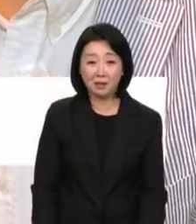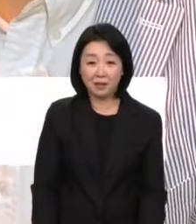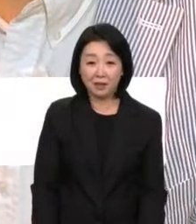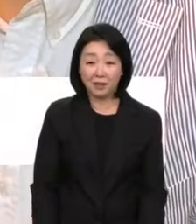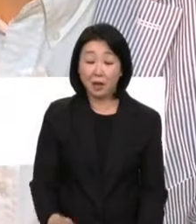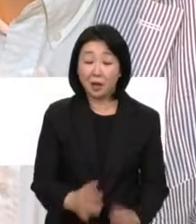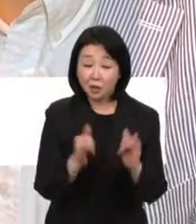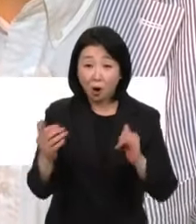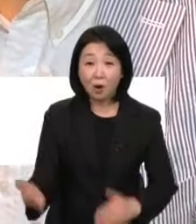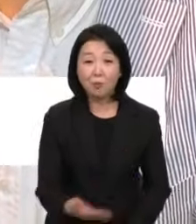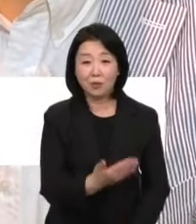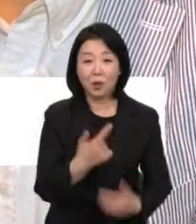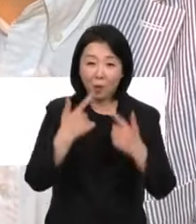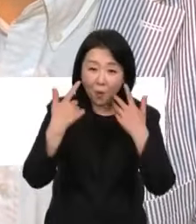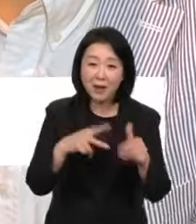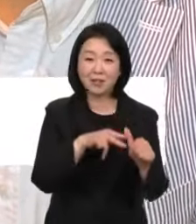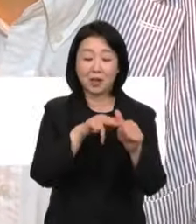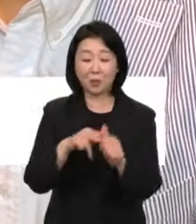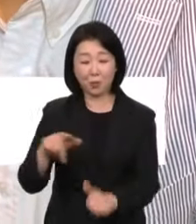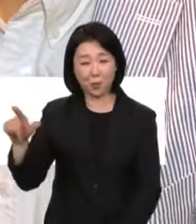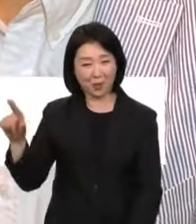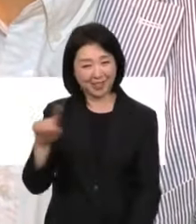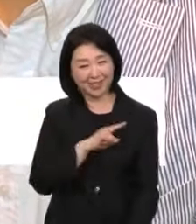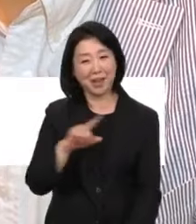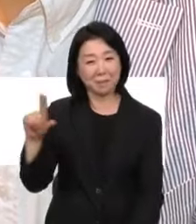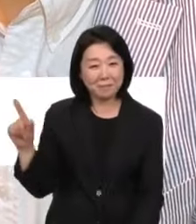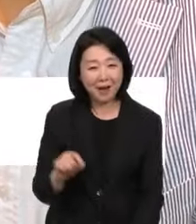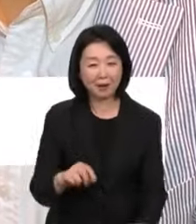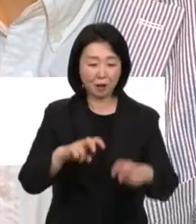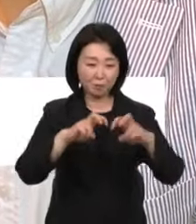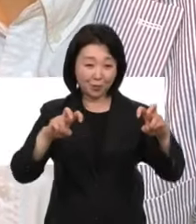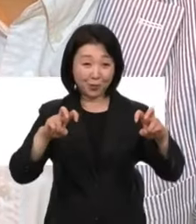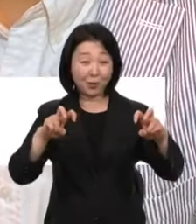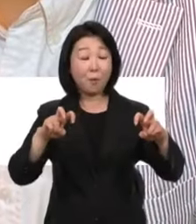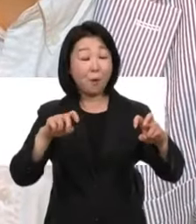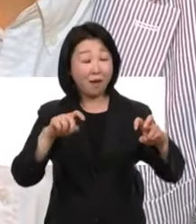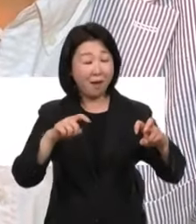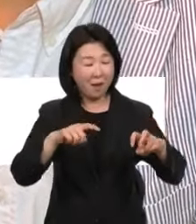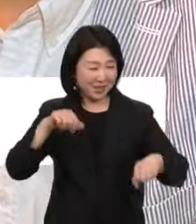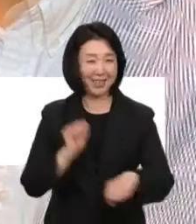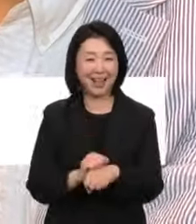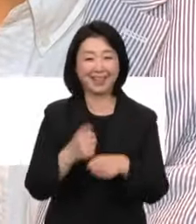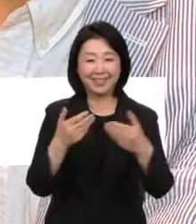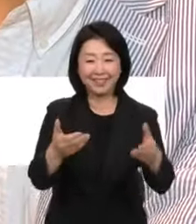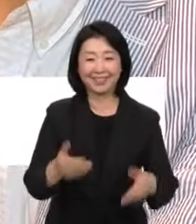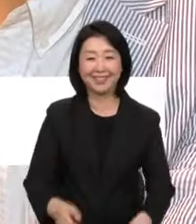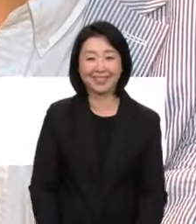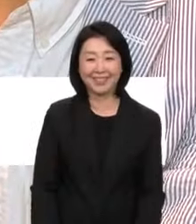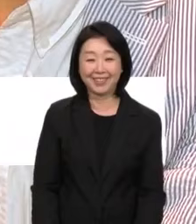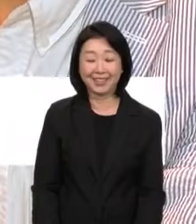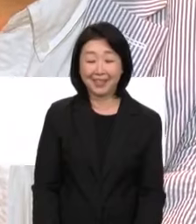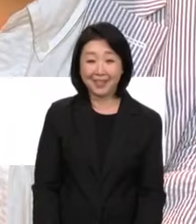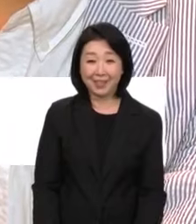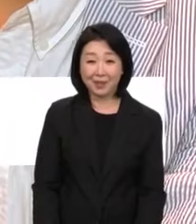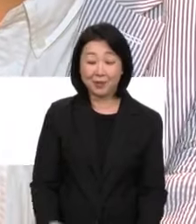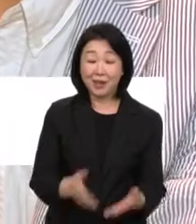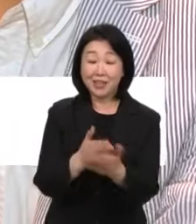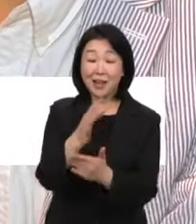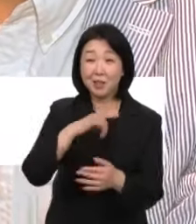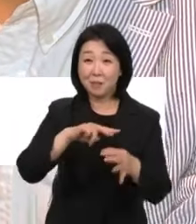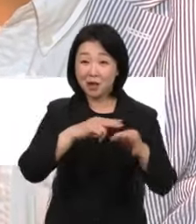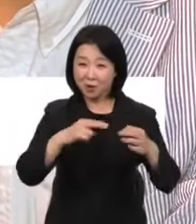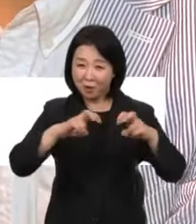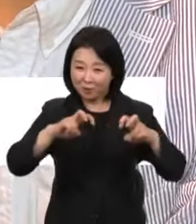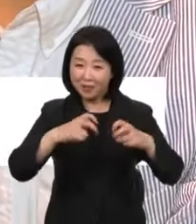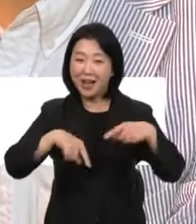가장 정확한 정보를 가장 빠르고 또 분석을 또 기가 막히게 해드립니다. 저희 장르만 여의도의 분석 함께해